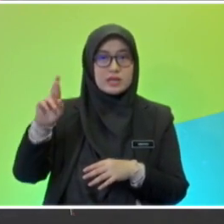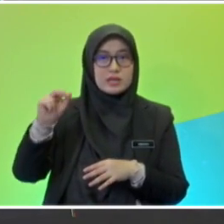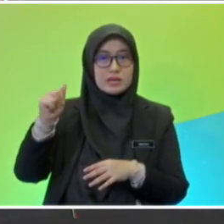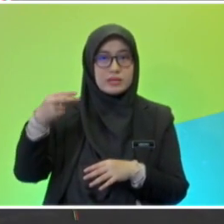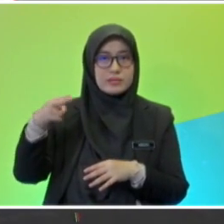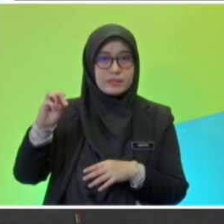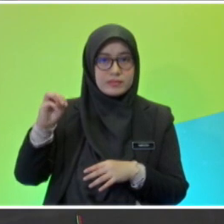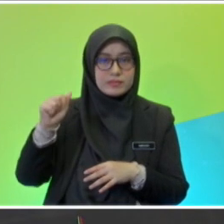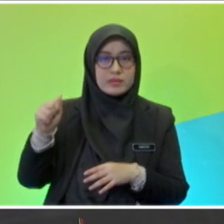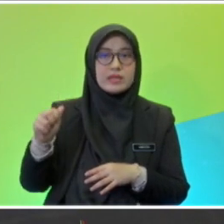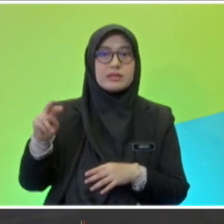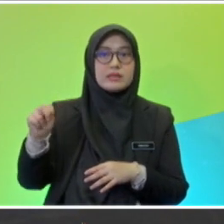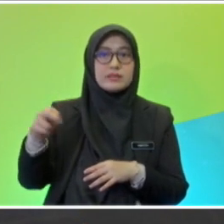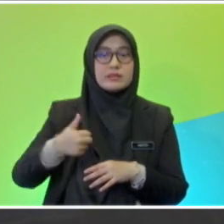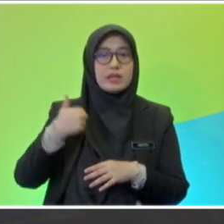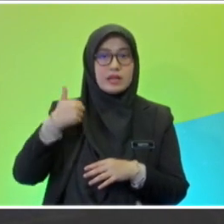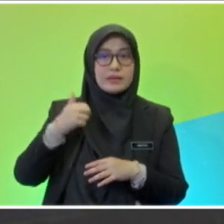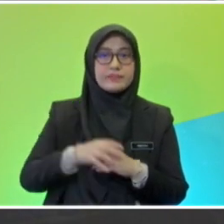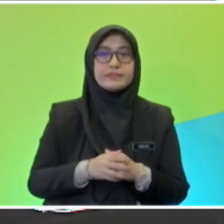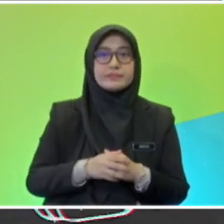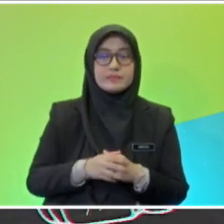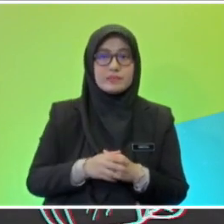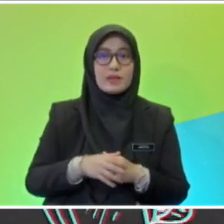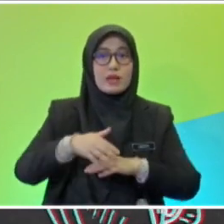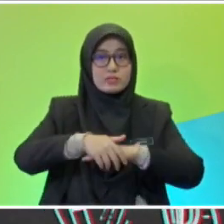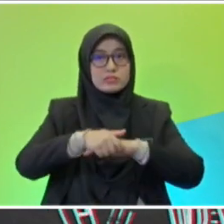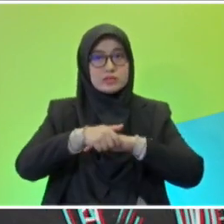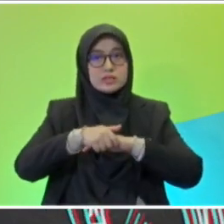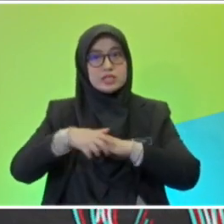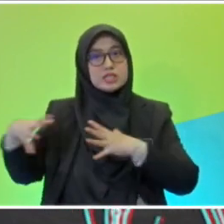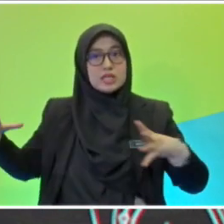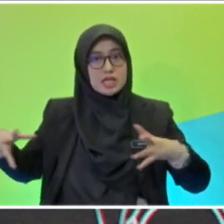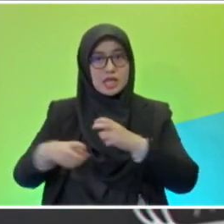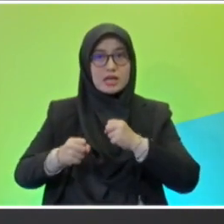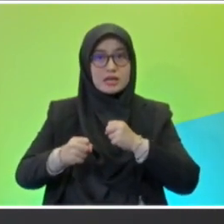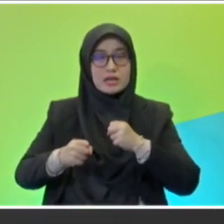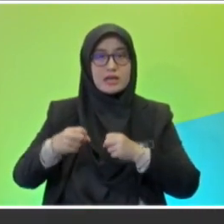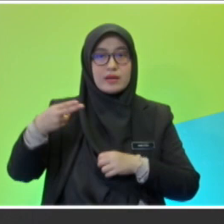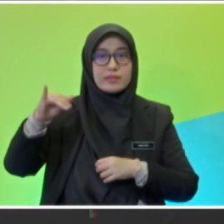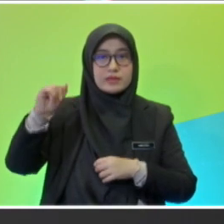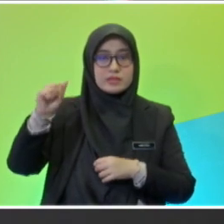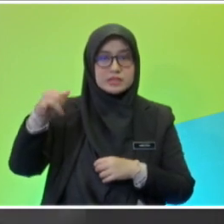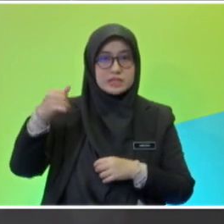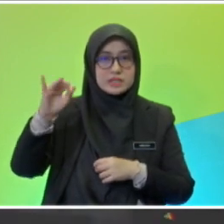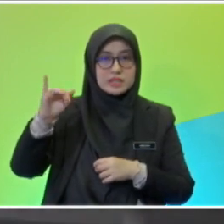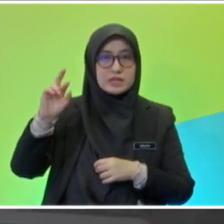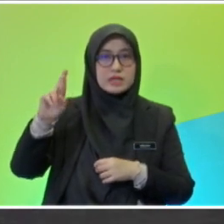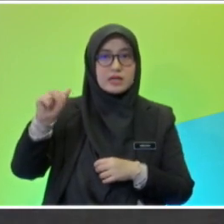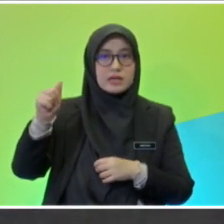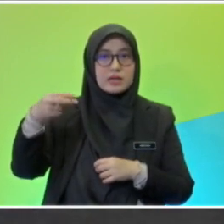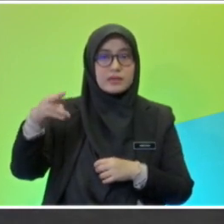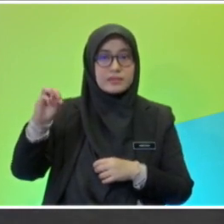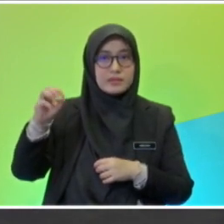Titani pada 1928 Rintis menangkap beliau atas tuduhan menghasut beliau dibicarakan dan dibuang negeri